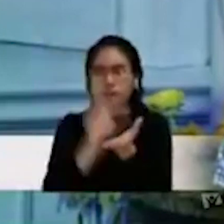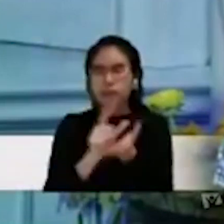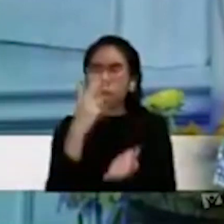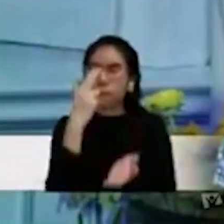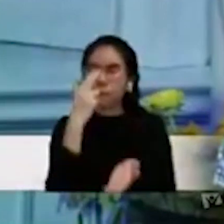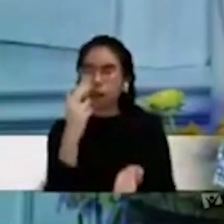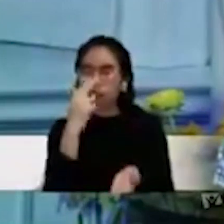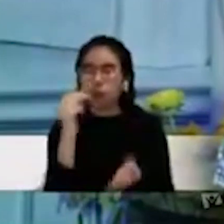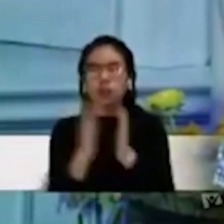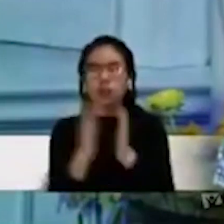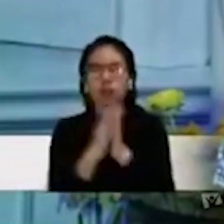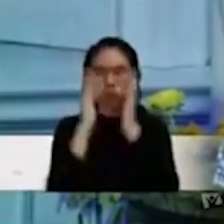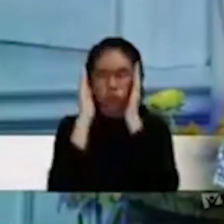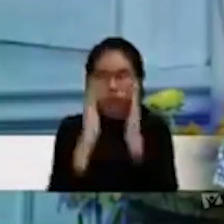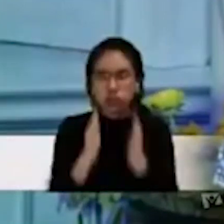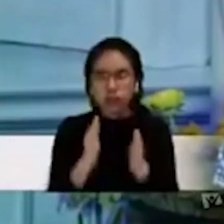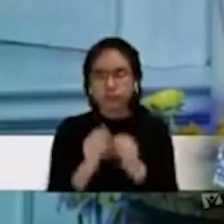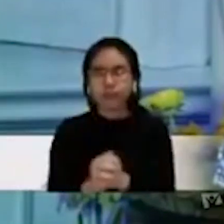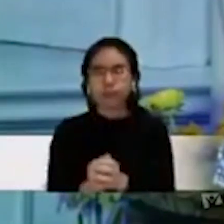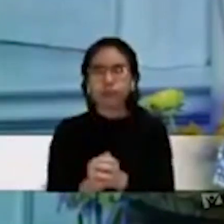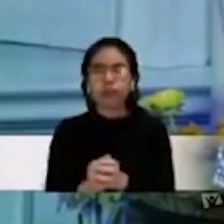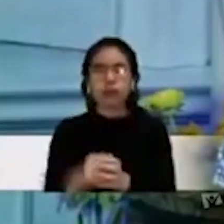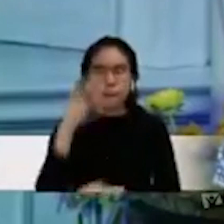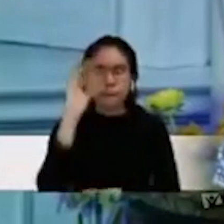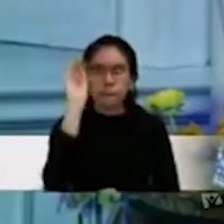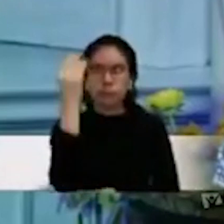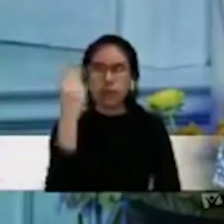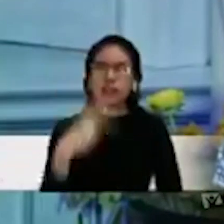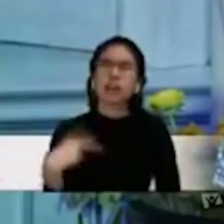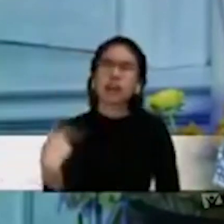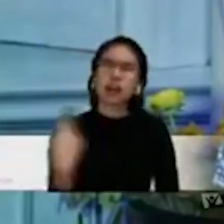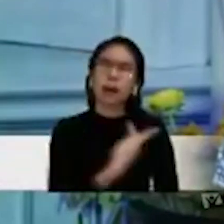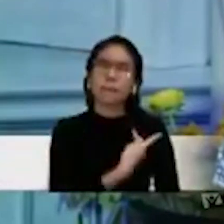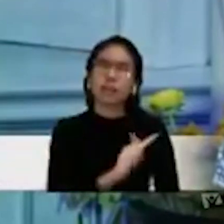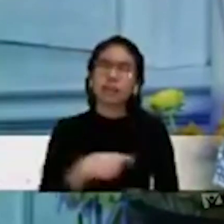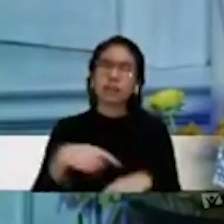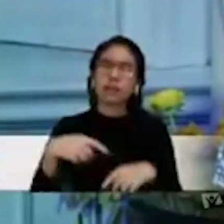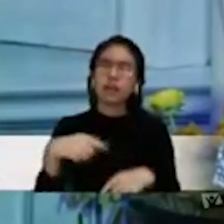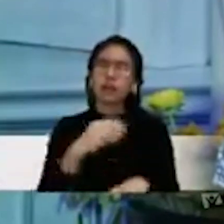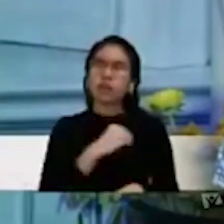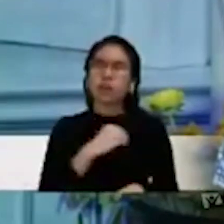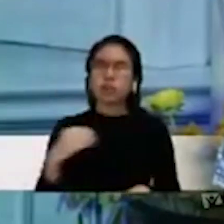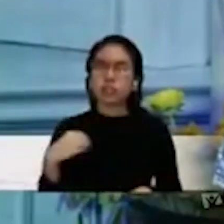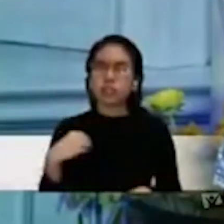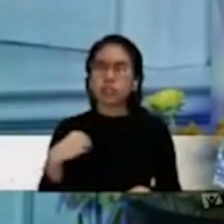kami di Rumah Sakit Advent Bandung, mulai dari Direktur Dr. Sarum Paet,